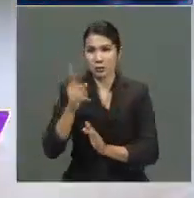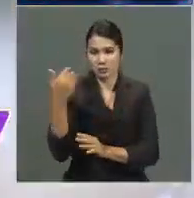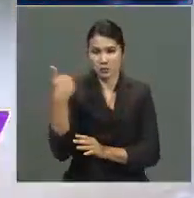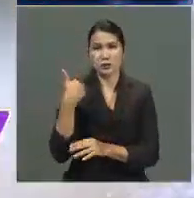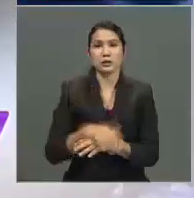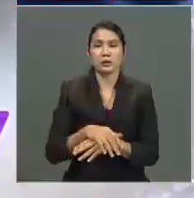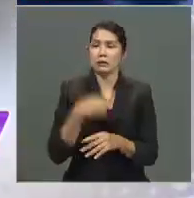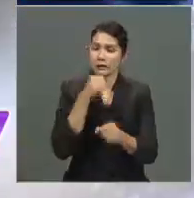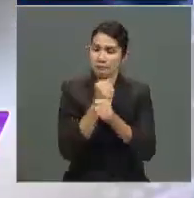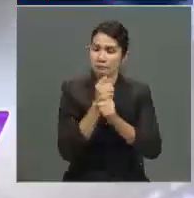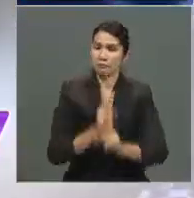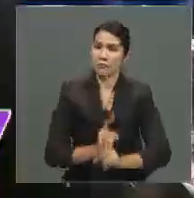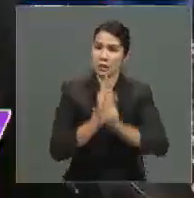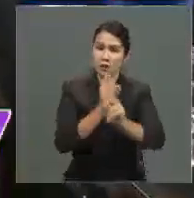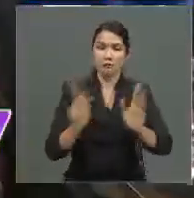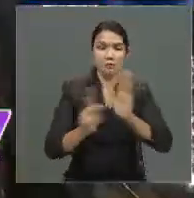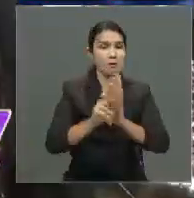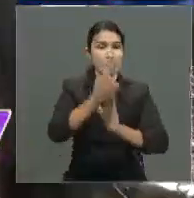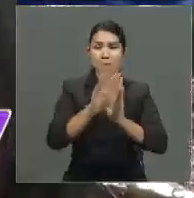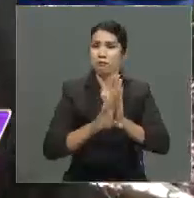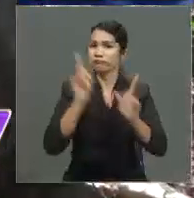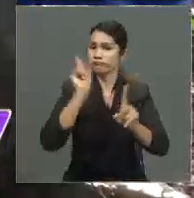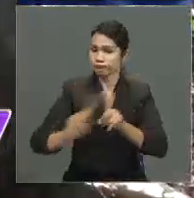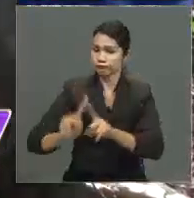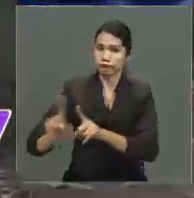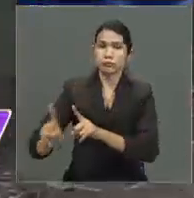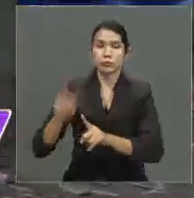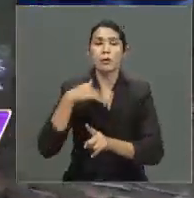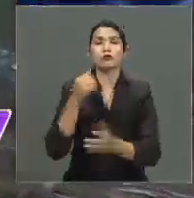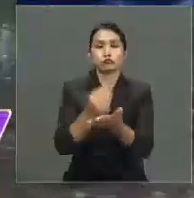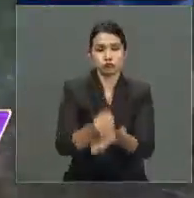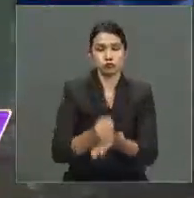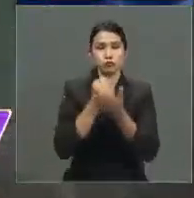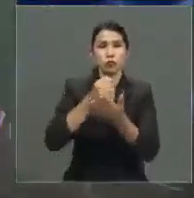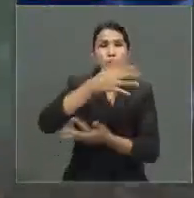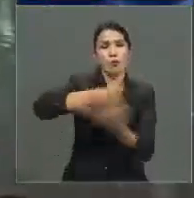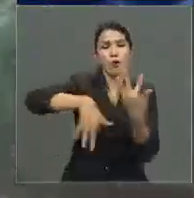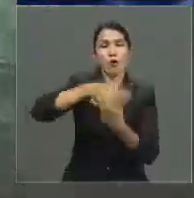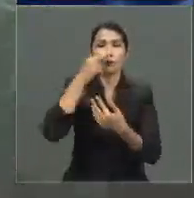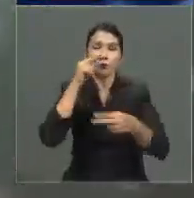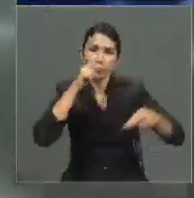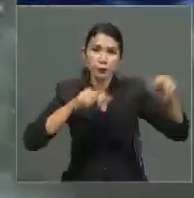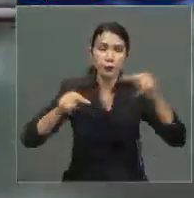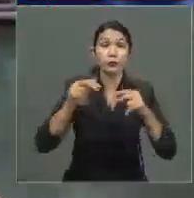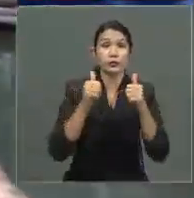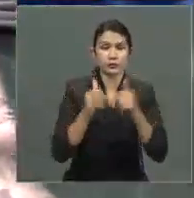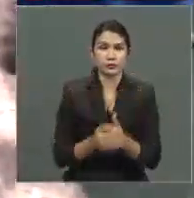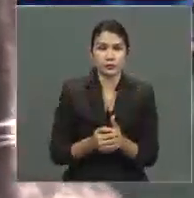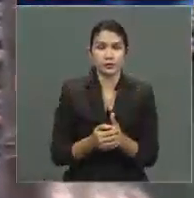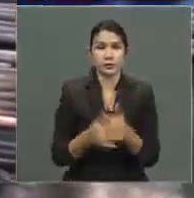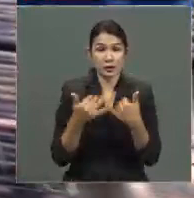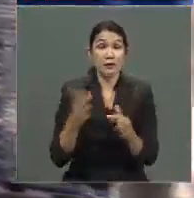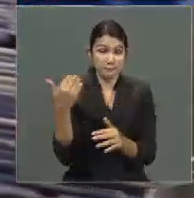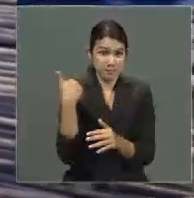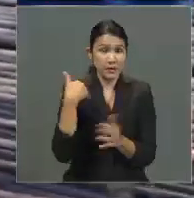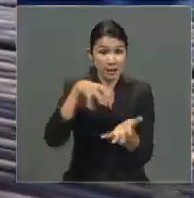แล้วก็ต้องปฏิบัติตามกฎระเบียบของอุทยานแห่งชาติเพื่อช่วยการรักษาสิ่งแวดล้อมด้วยค่ะมีข้อมูลเพื่อ